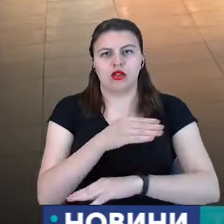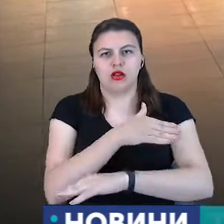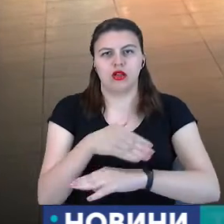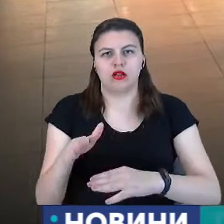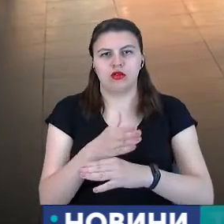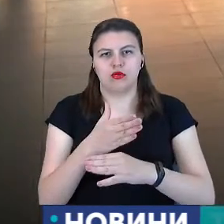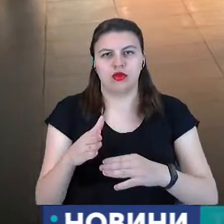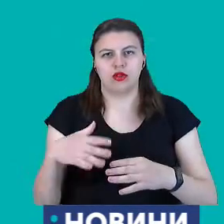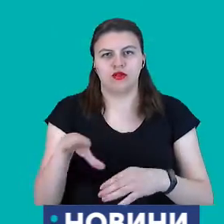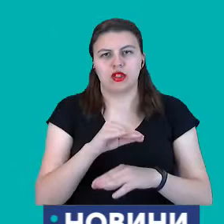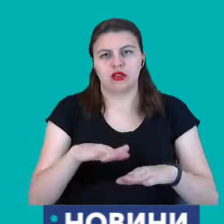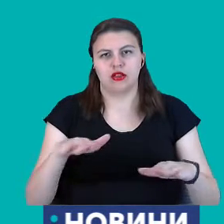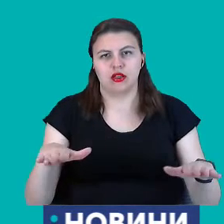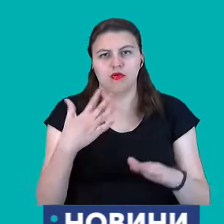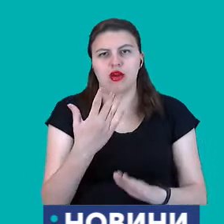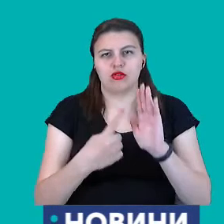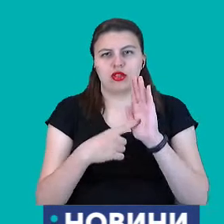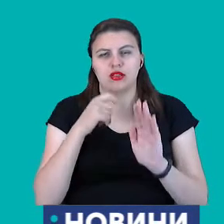дітки. 5-6 років.